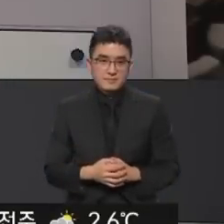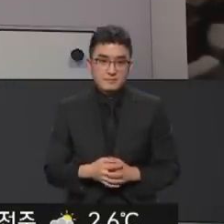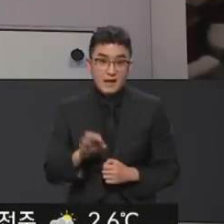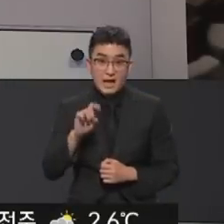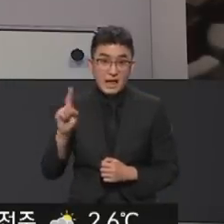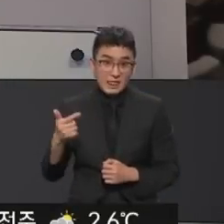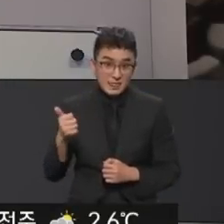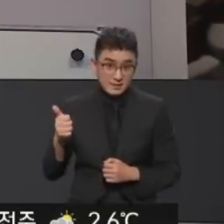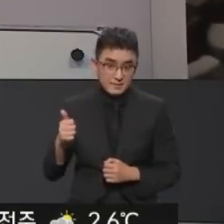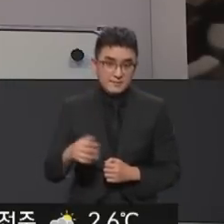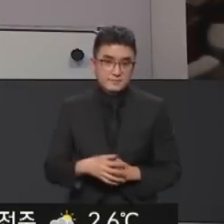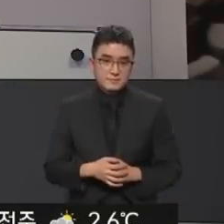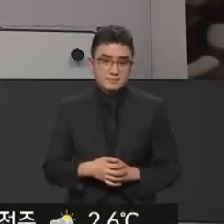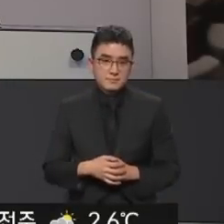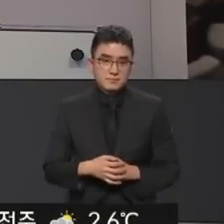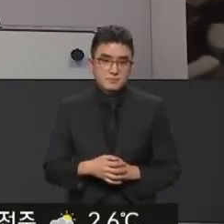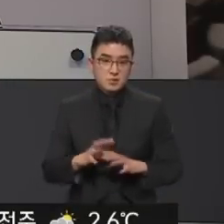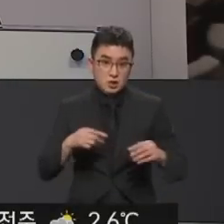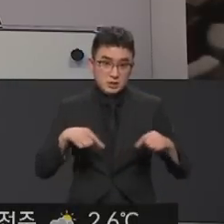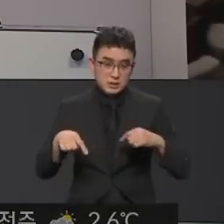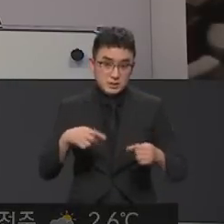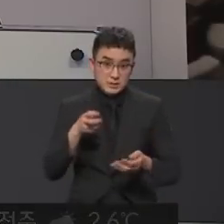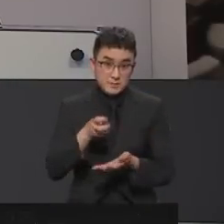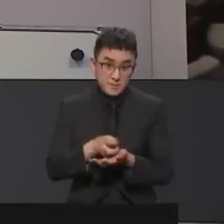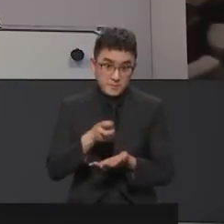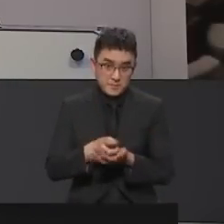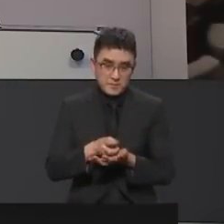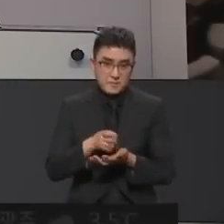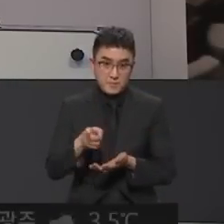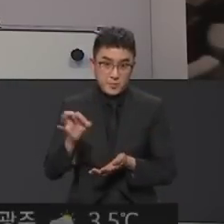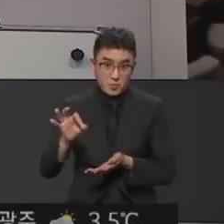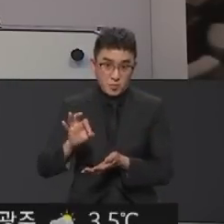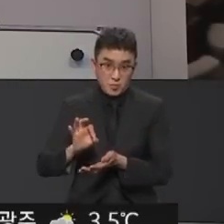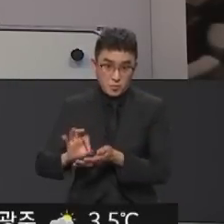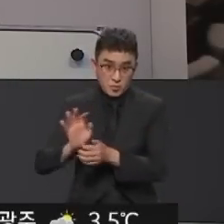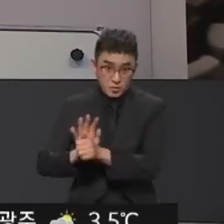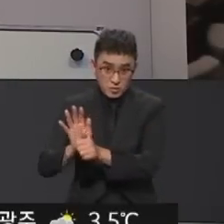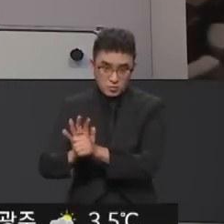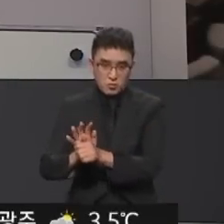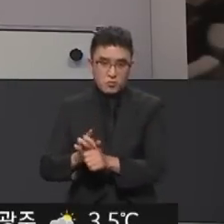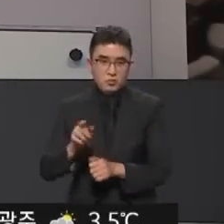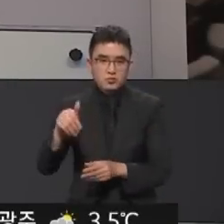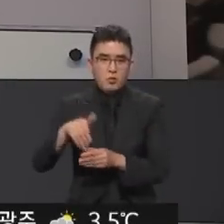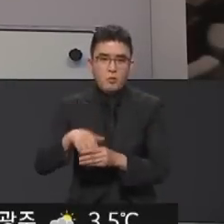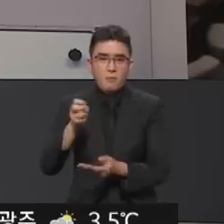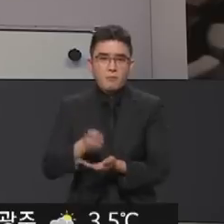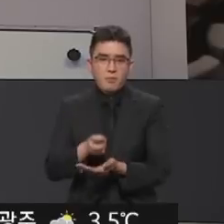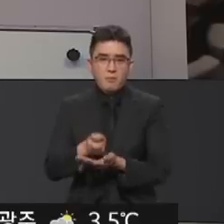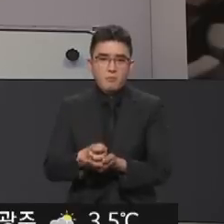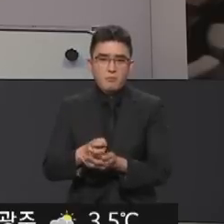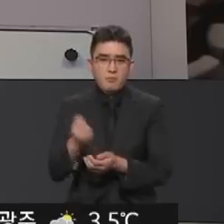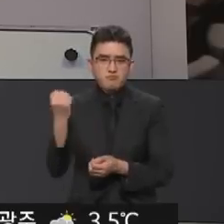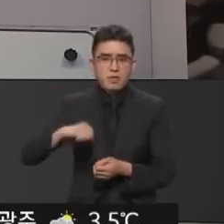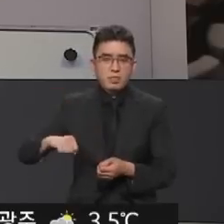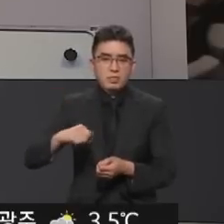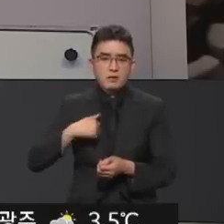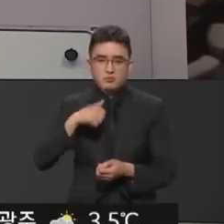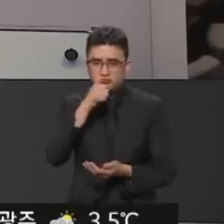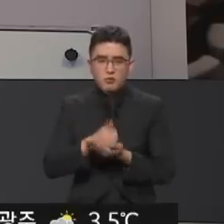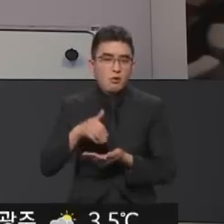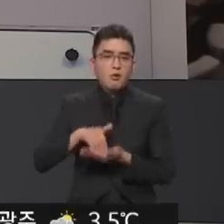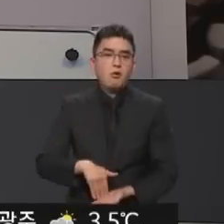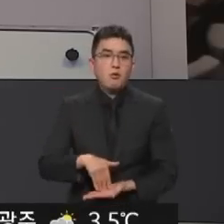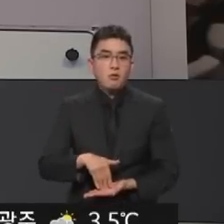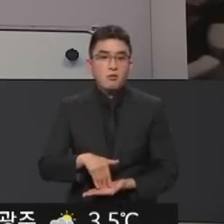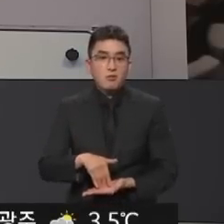이 정치자금법상 본인이 이 비용을 지원하게 되면 선거법 위반으로 중죄를 받게 된다 이렇게 말을 했는데요.